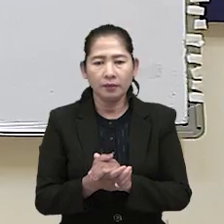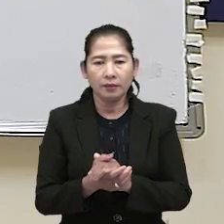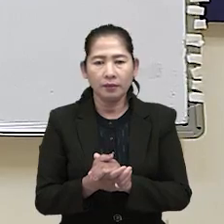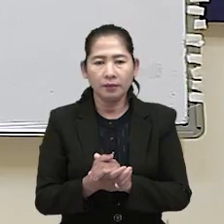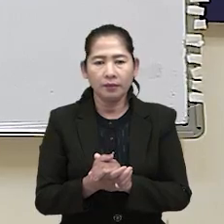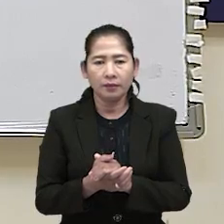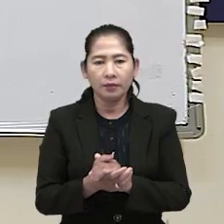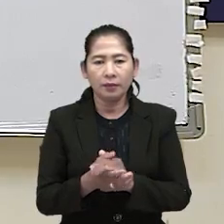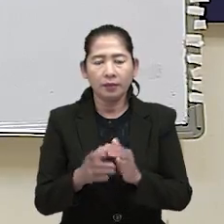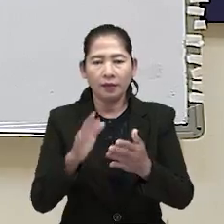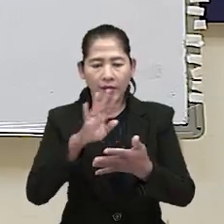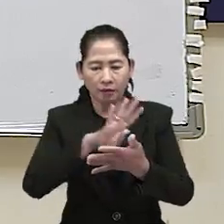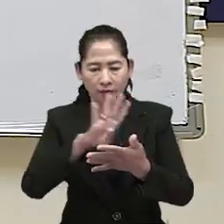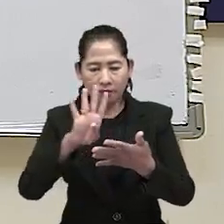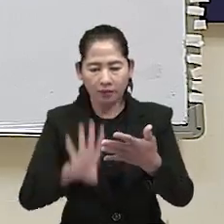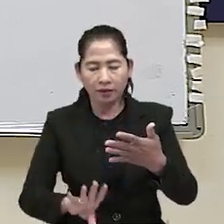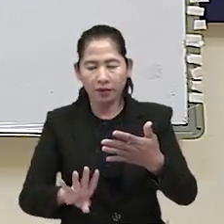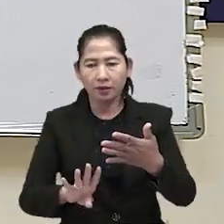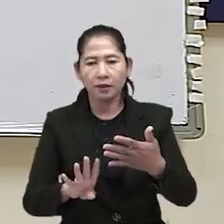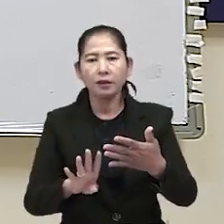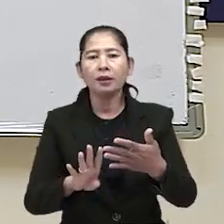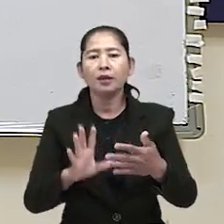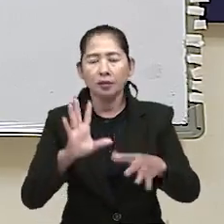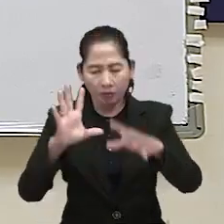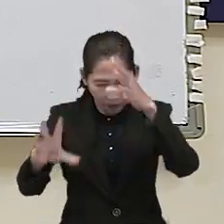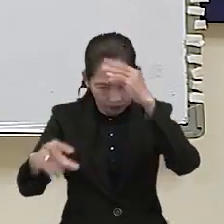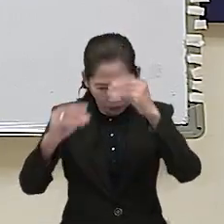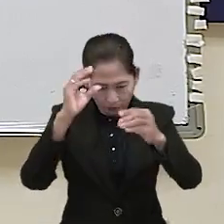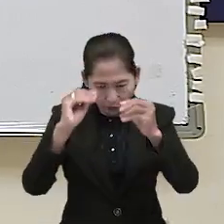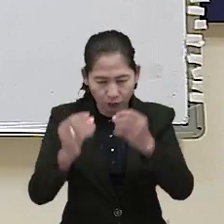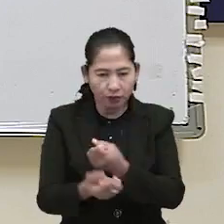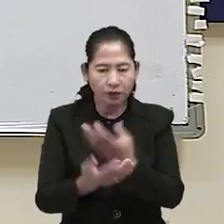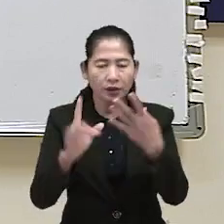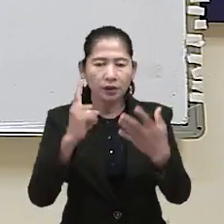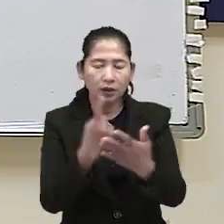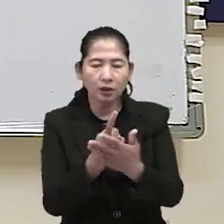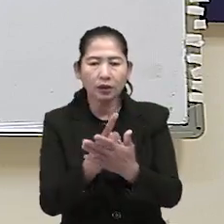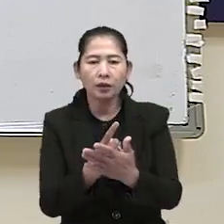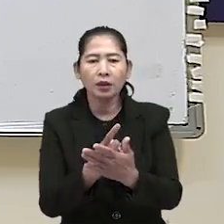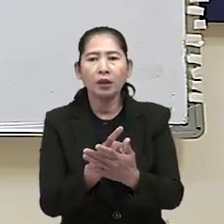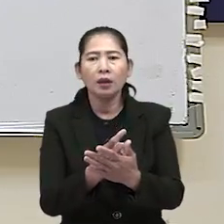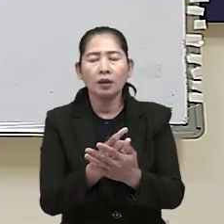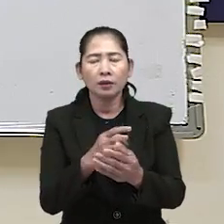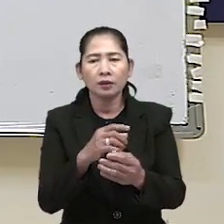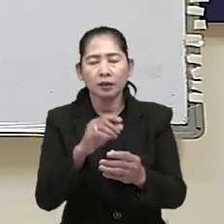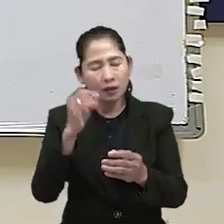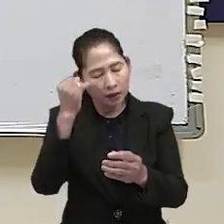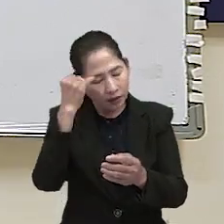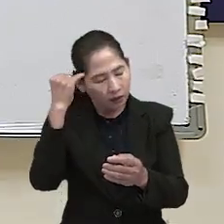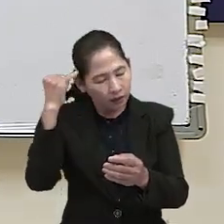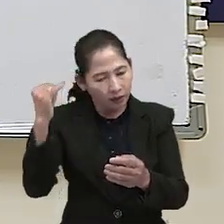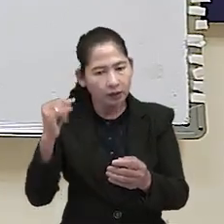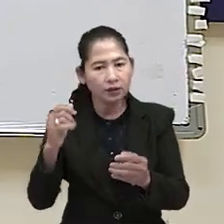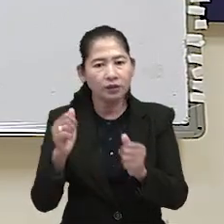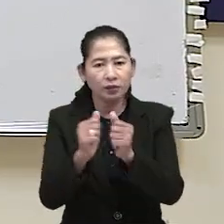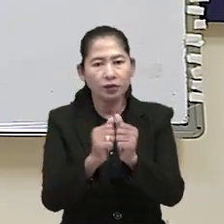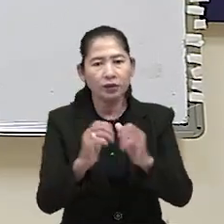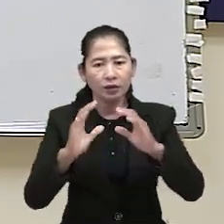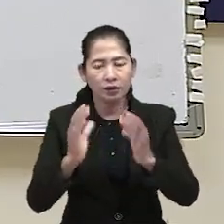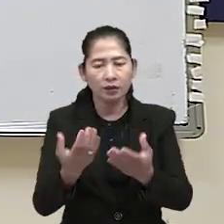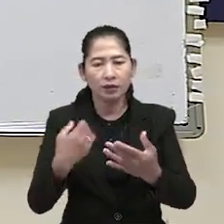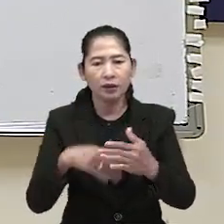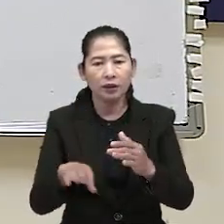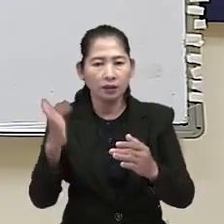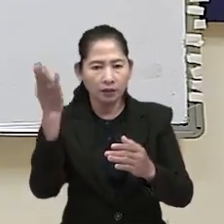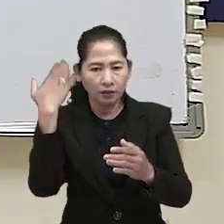Chẳng xâm đạp bọt cả các tệ. Cứ con bàn riêng tràn xa mình tên. Hay bàn cho rùm. Thưa ca tay cầm nạp. Chúng mình cứ nông thân nạ tiết nó còn nó